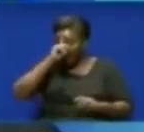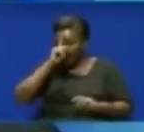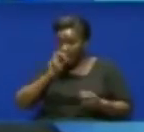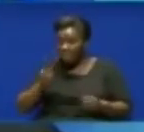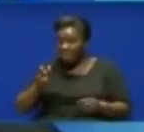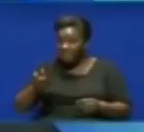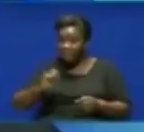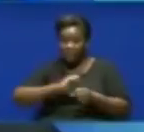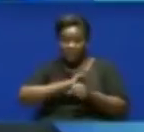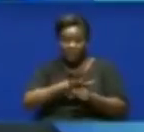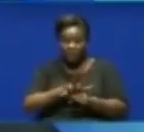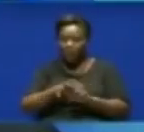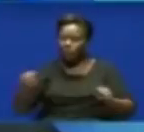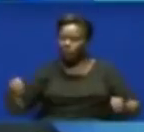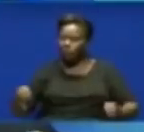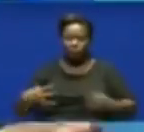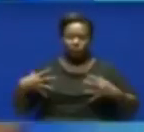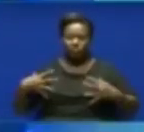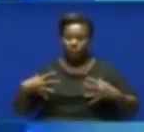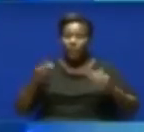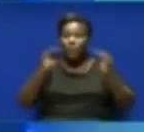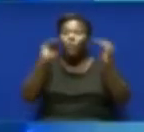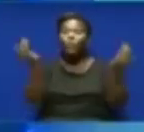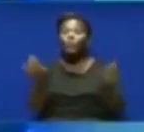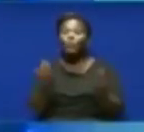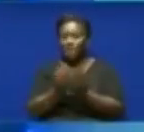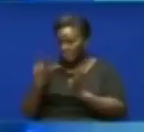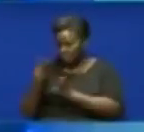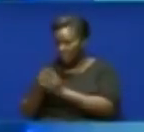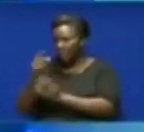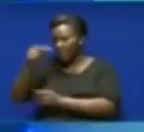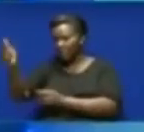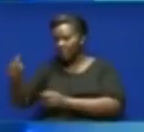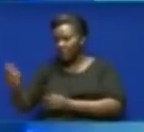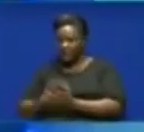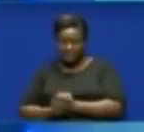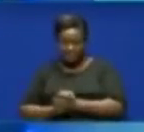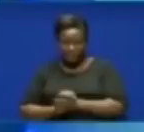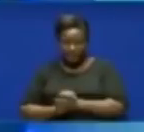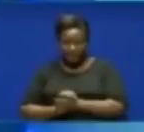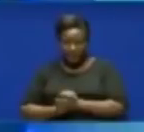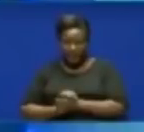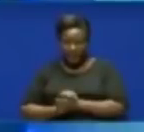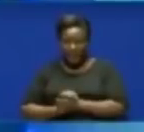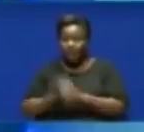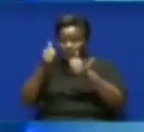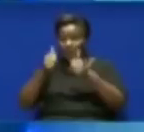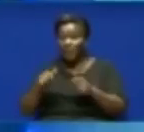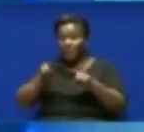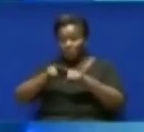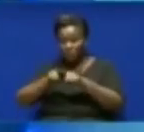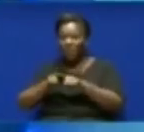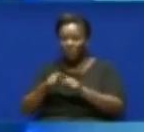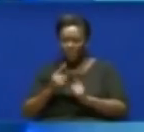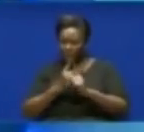imeleta taharuki duniani kote na pia Tanzania. Mwandishi wetu wa hadubini habari kwa kina ameangazia suala hili